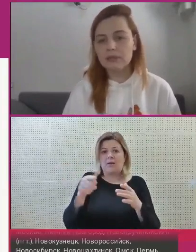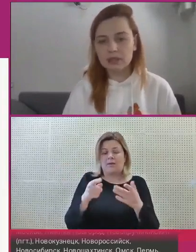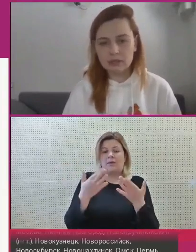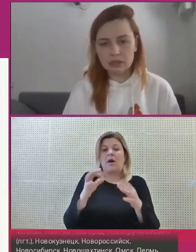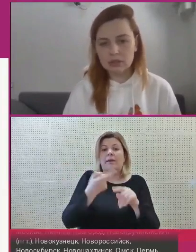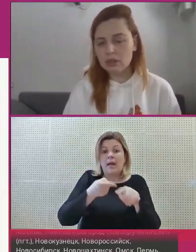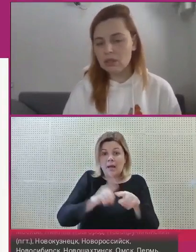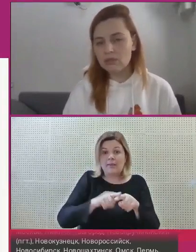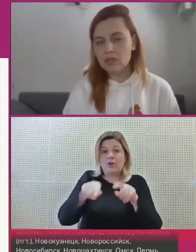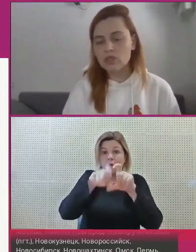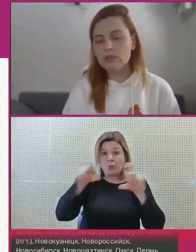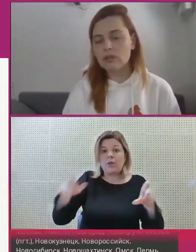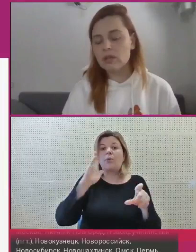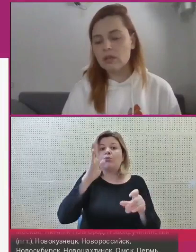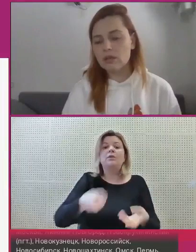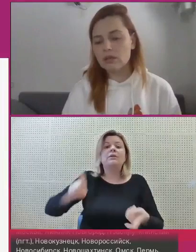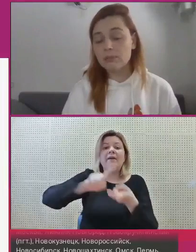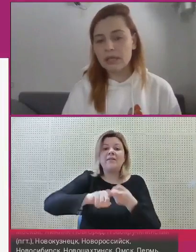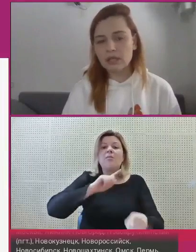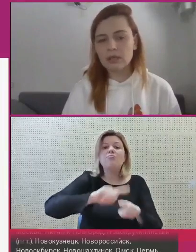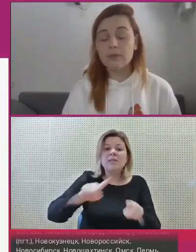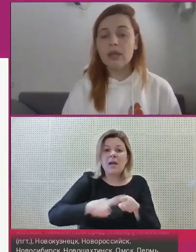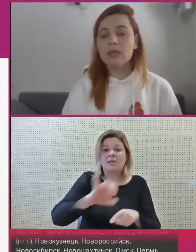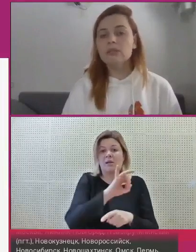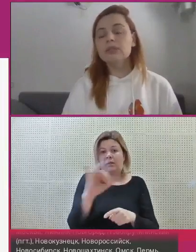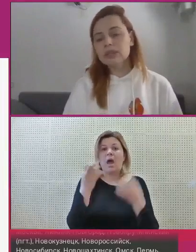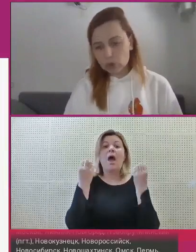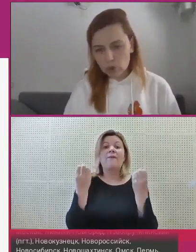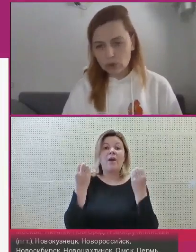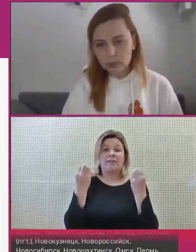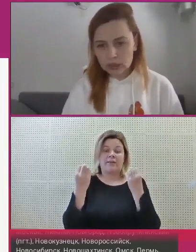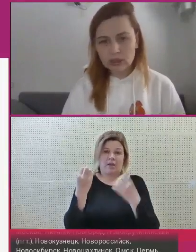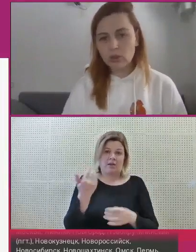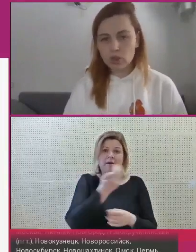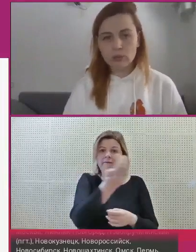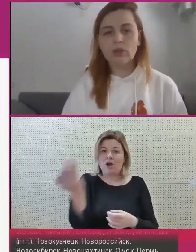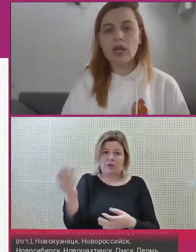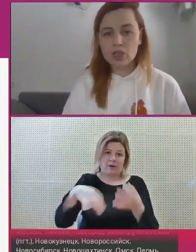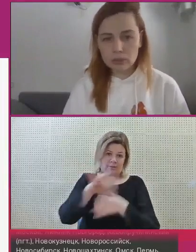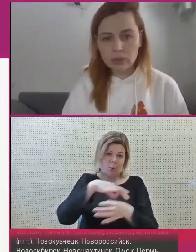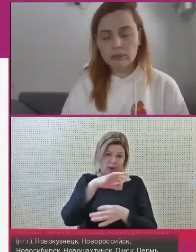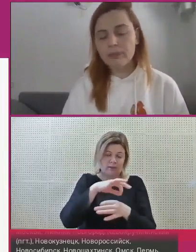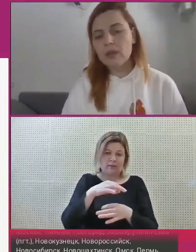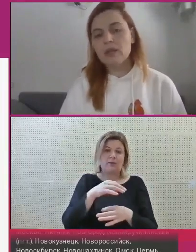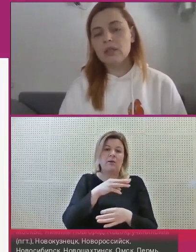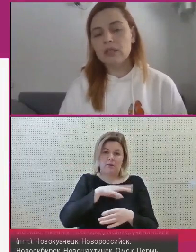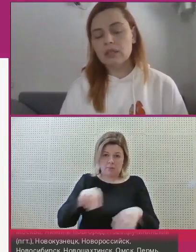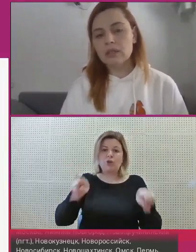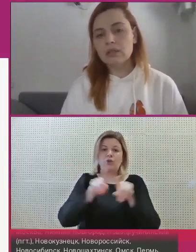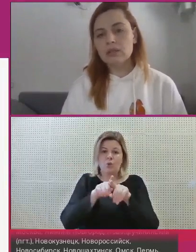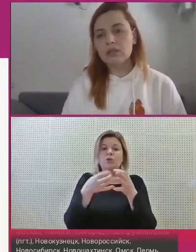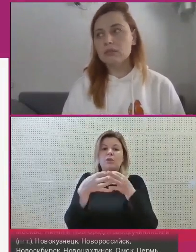либо эффективность вашего проекта. Мы здесь тоже допустили очень много ошибок